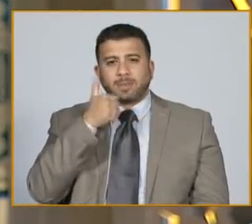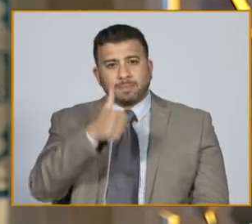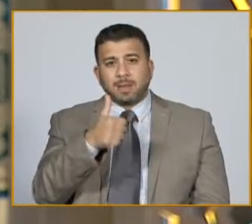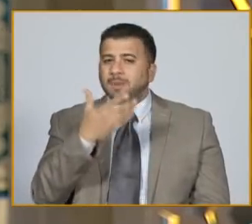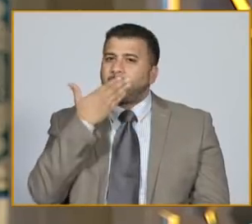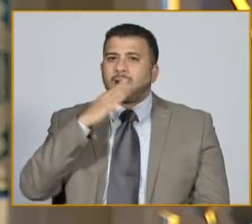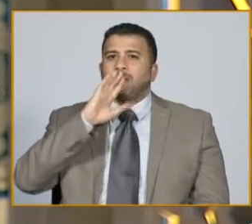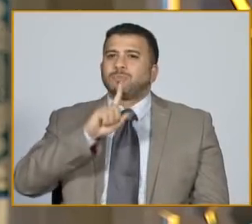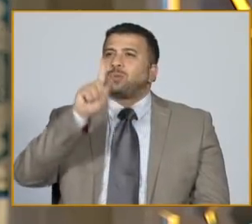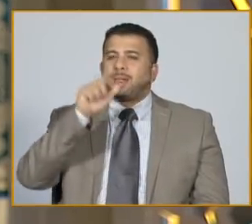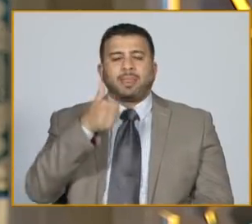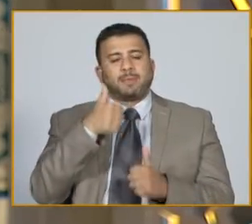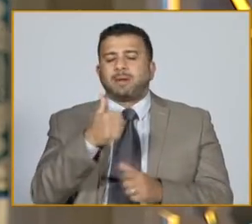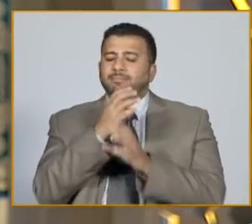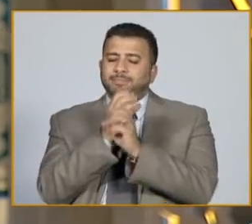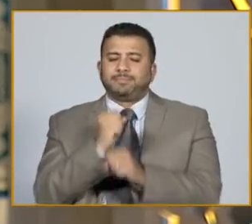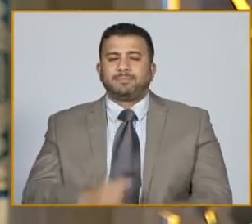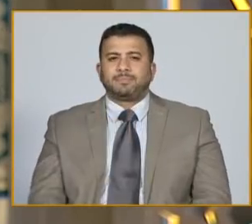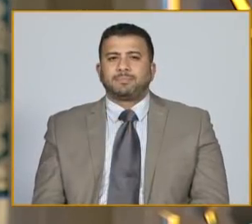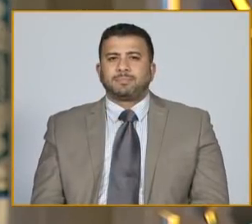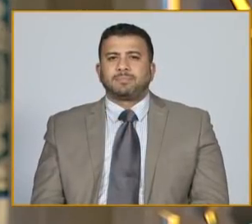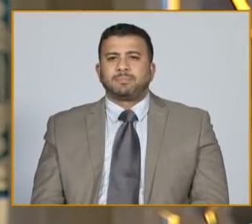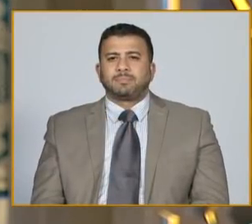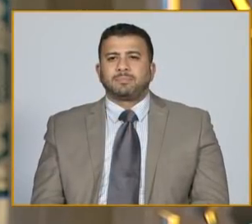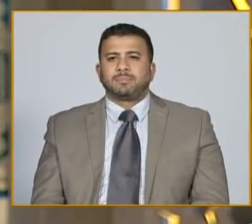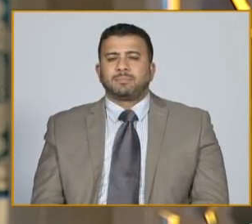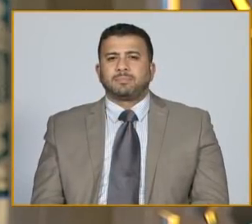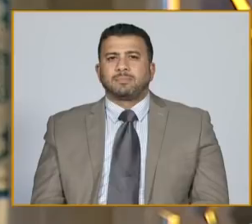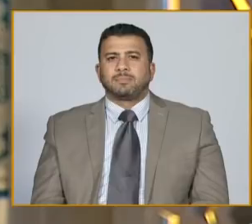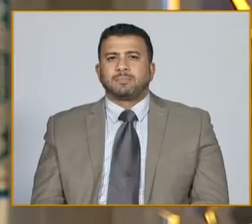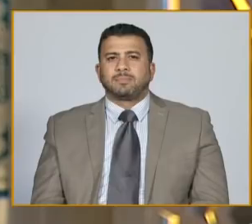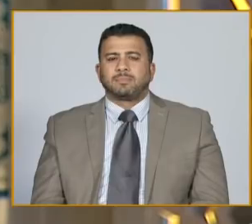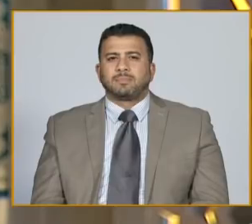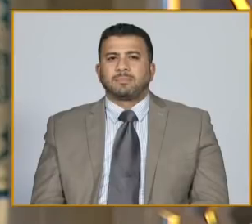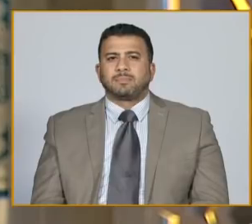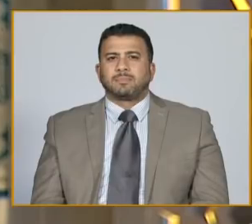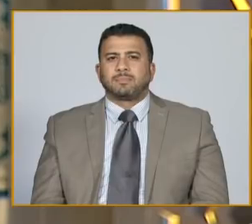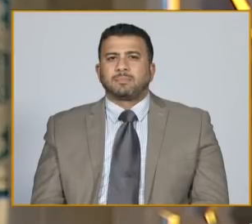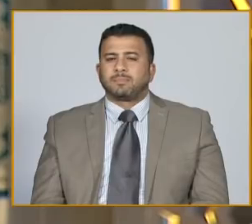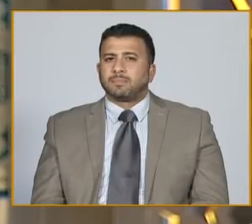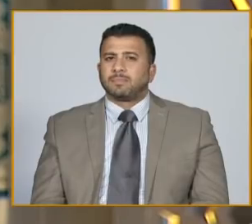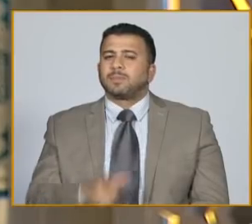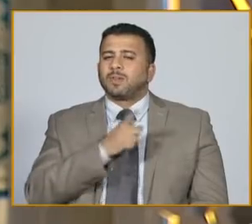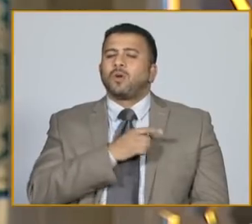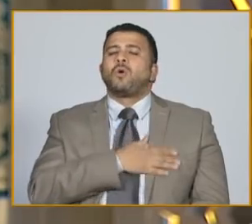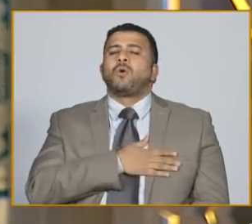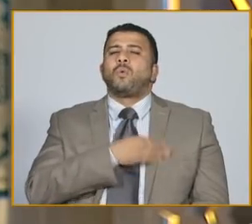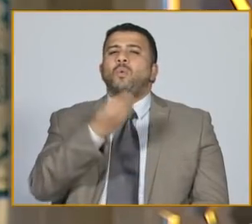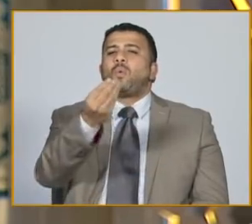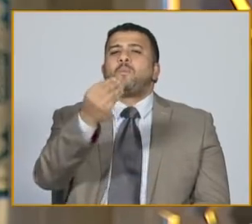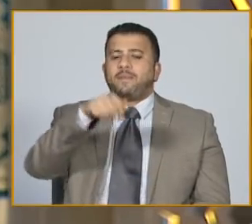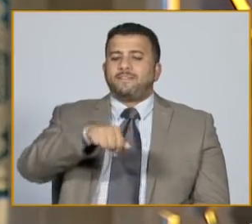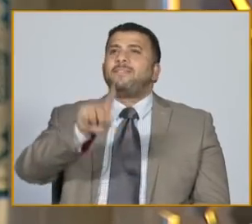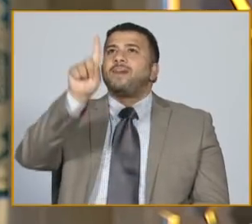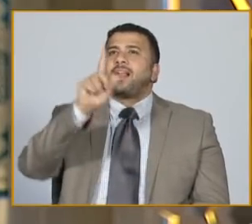خير ونعم، الله يحفظك، تفضل. الله يبارك فيك يا شيخ. وإياك. يجزاك الله أن يحفظك بالله. أحبك الله يا أخي، أحبك